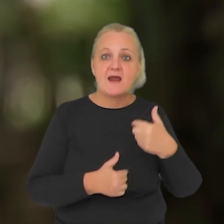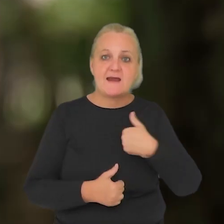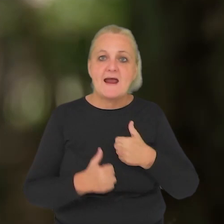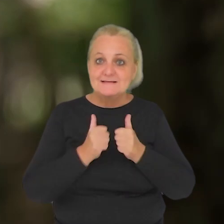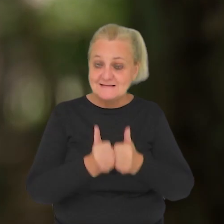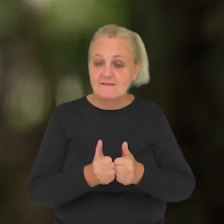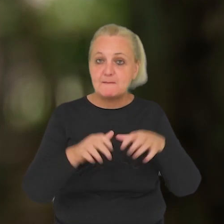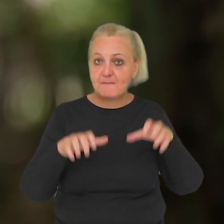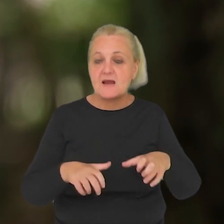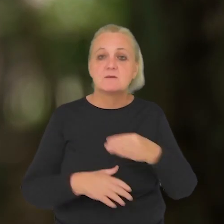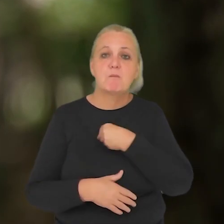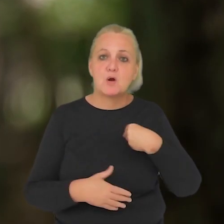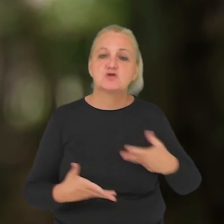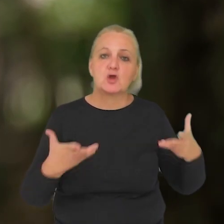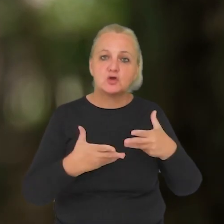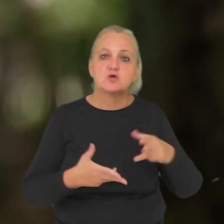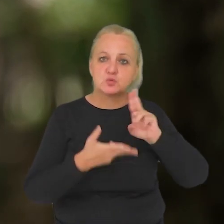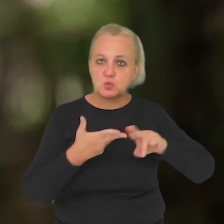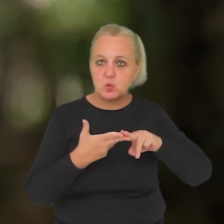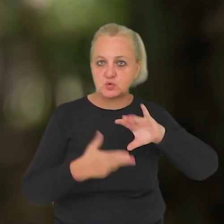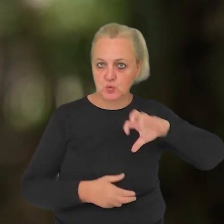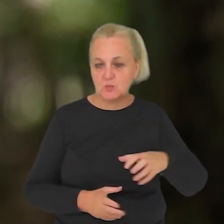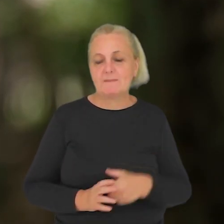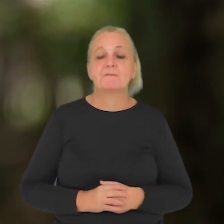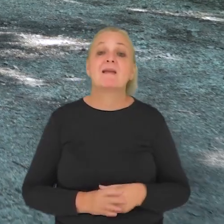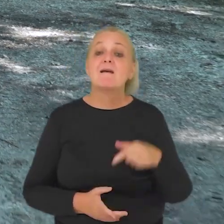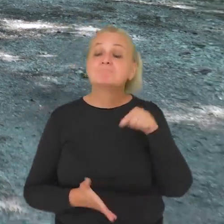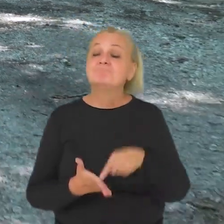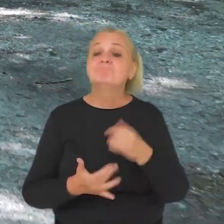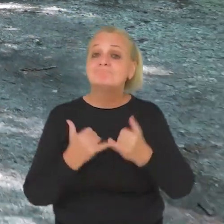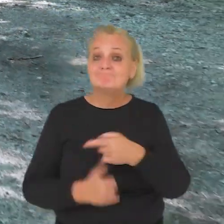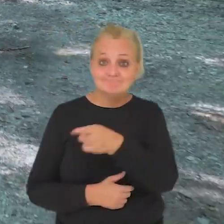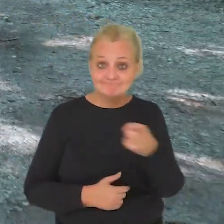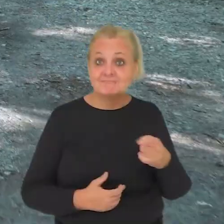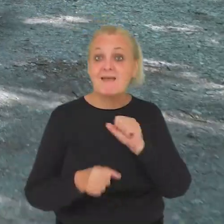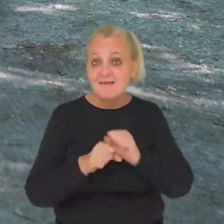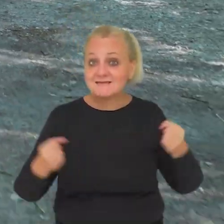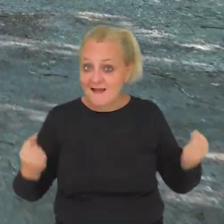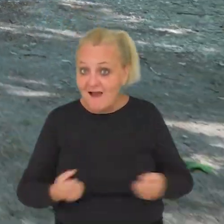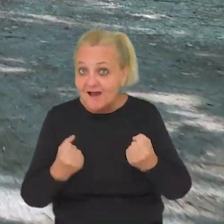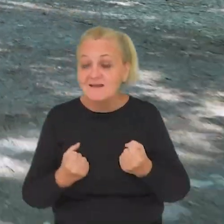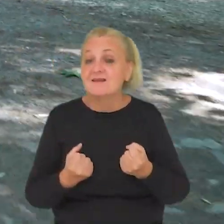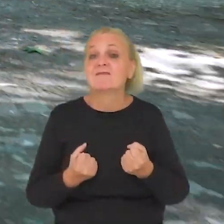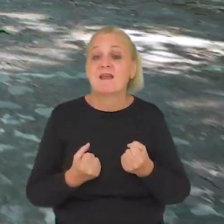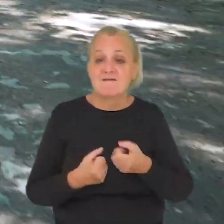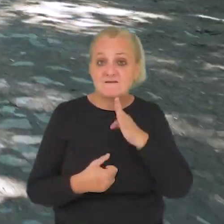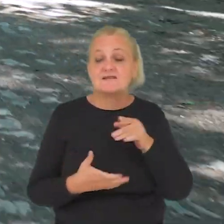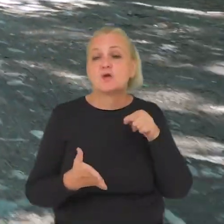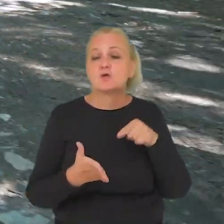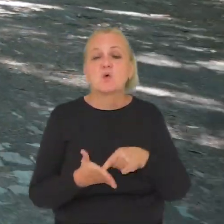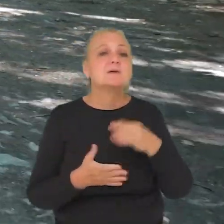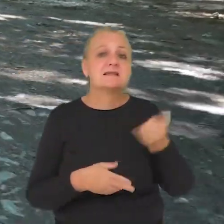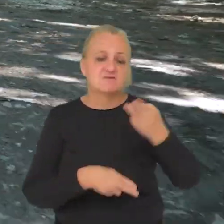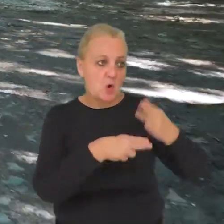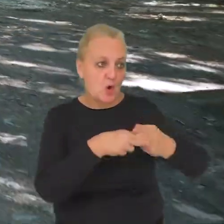2019-2023. Pełnię także funkcję prezesa Polskiego Towarzystwa Diabetologicznego. Jeżeli sami jesteśmy aktywni fizycznie, to nie ma